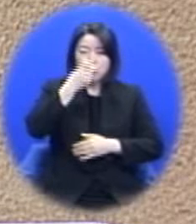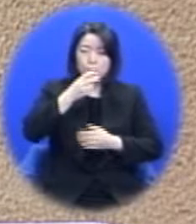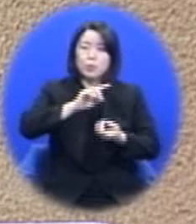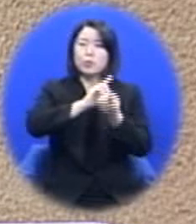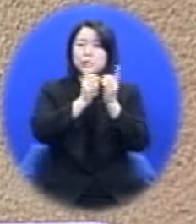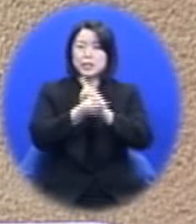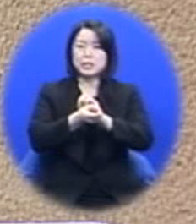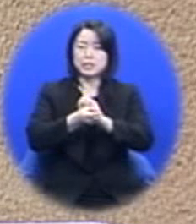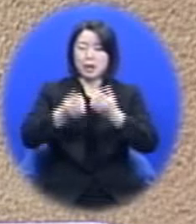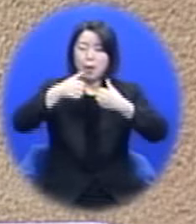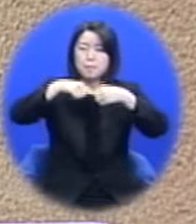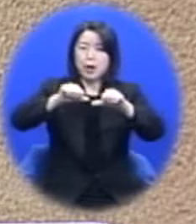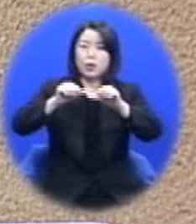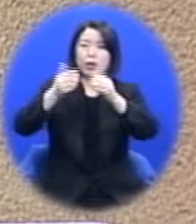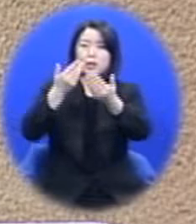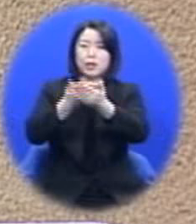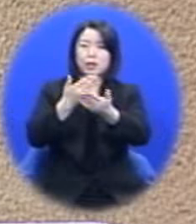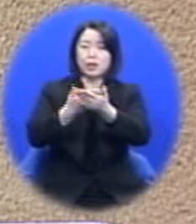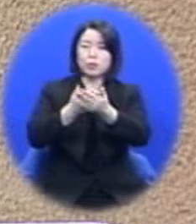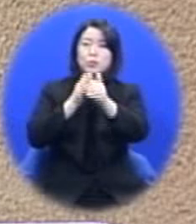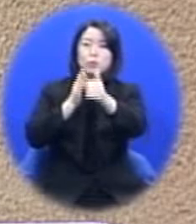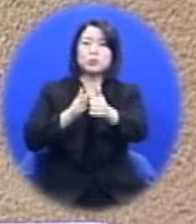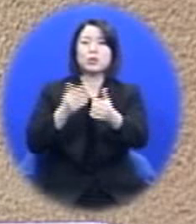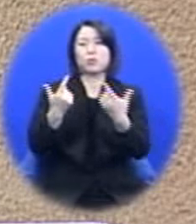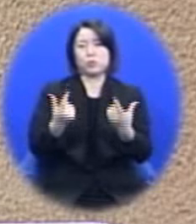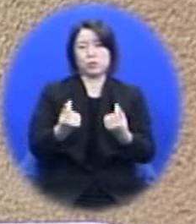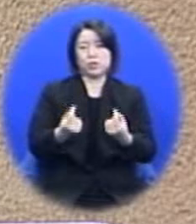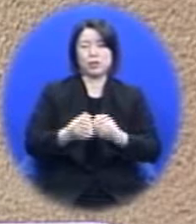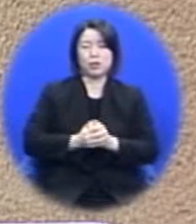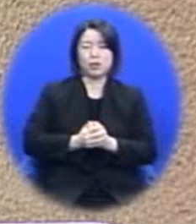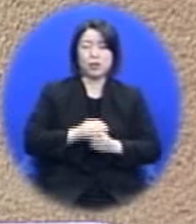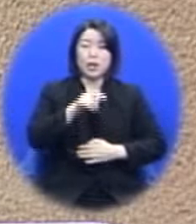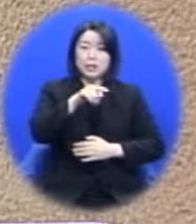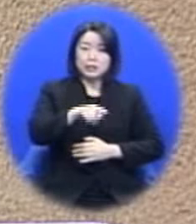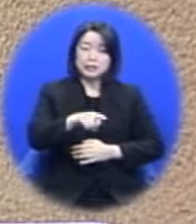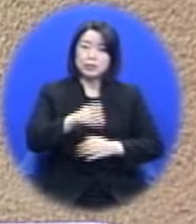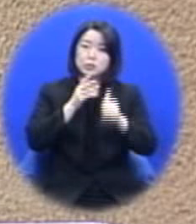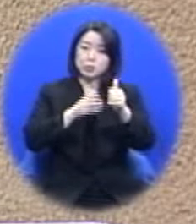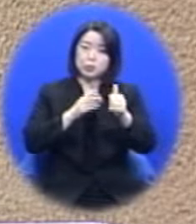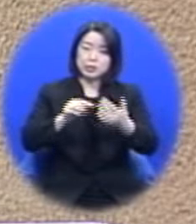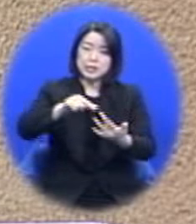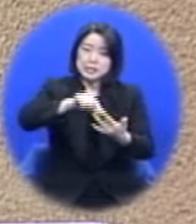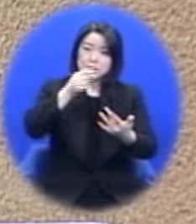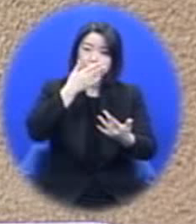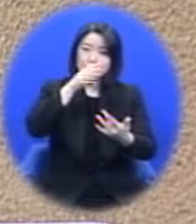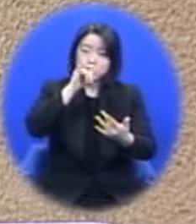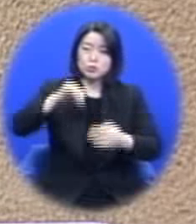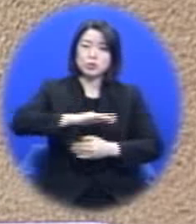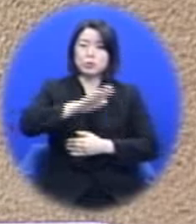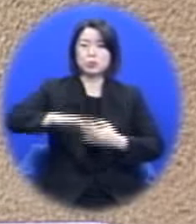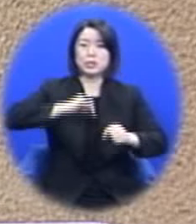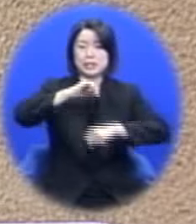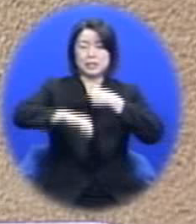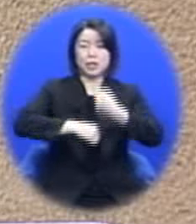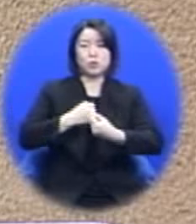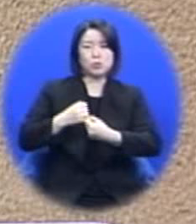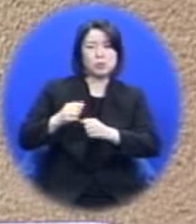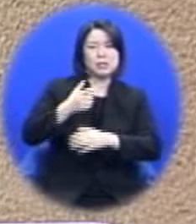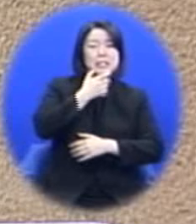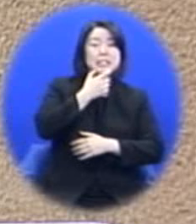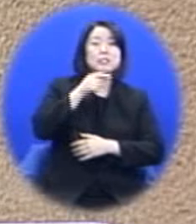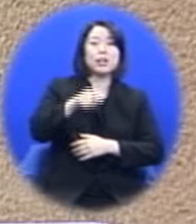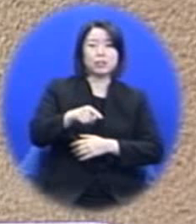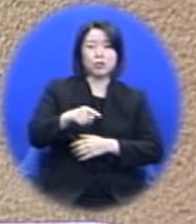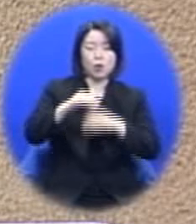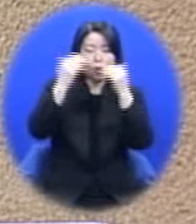달라고 요청하는 일입니다. 그러한 요구는 사실상 선택할 수 있는 우리의 자유를 부정하는 것이고, 온